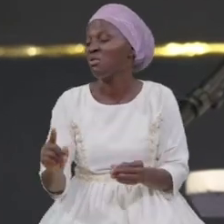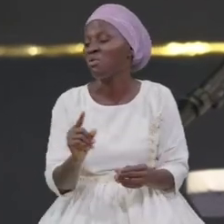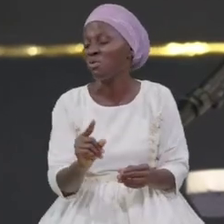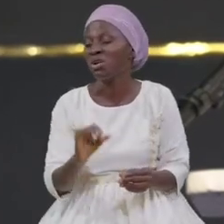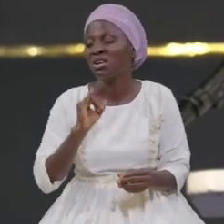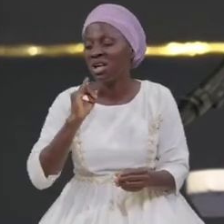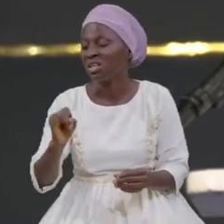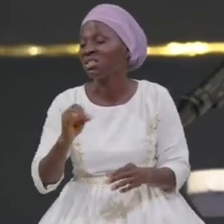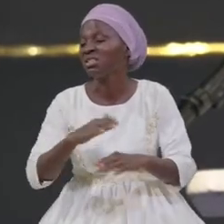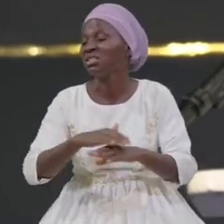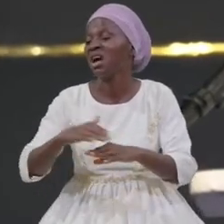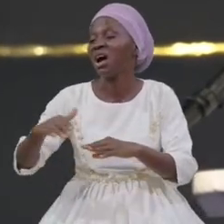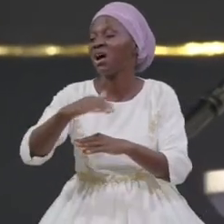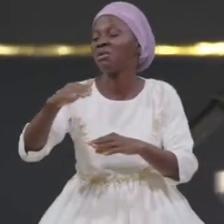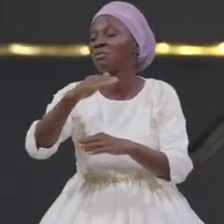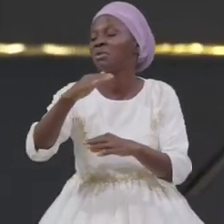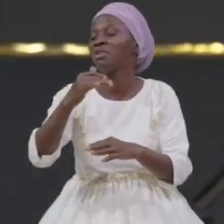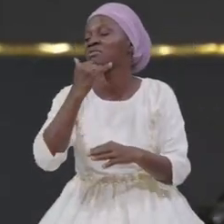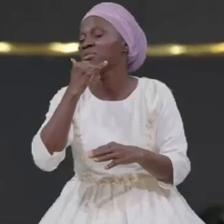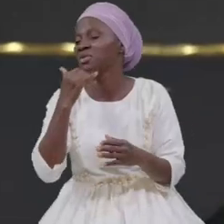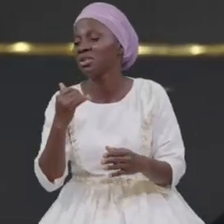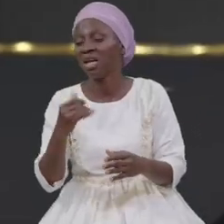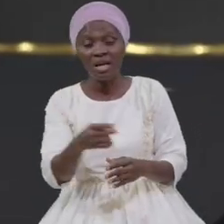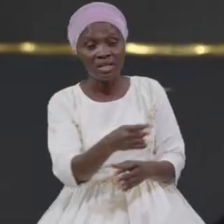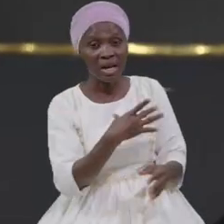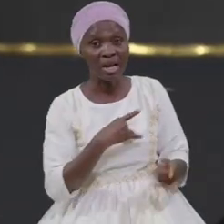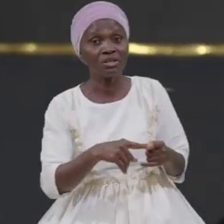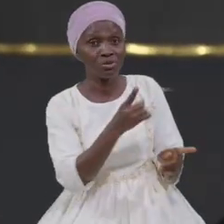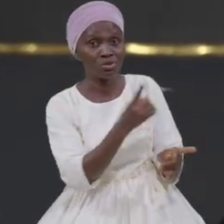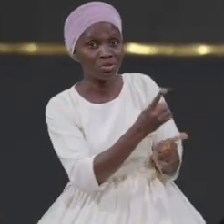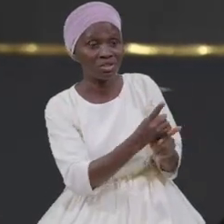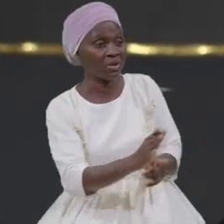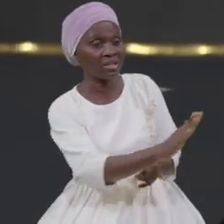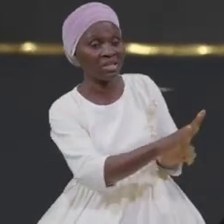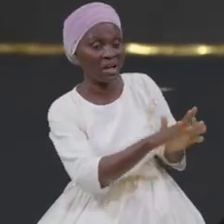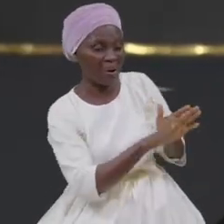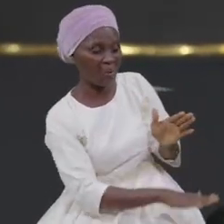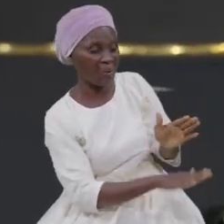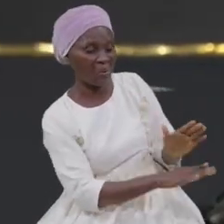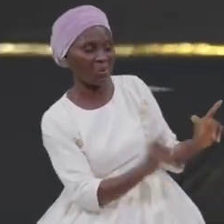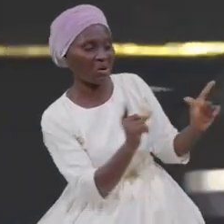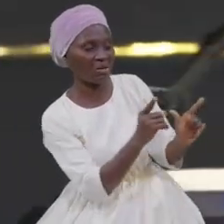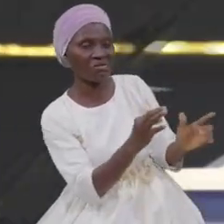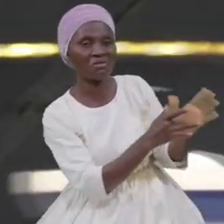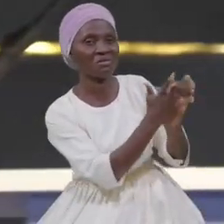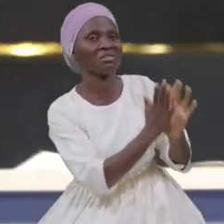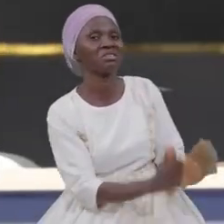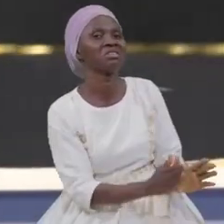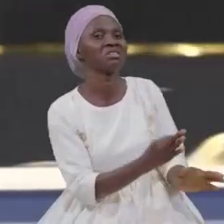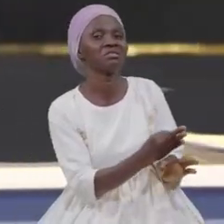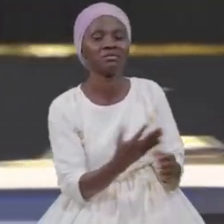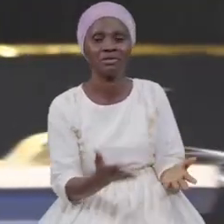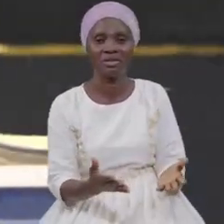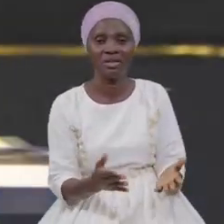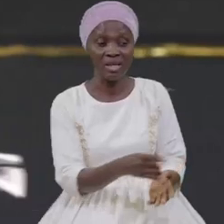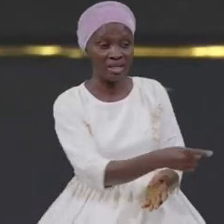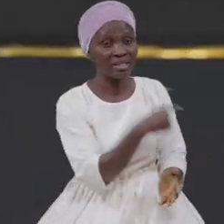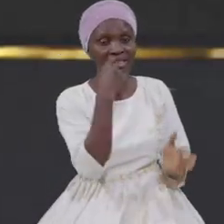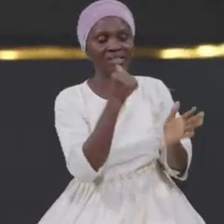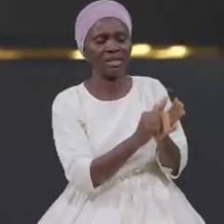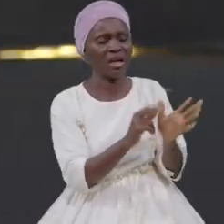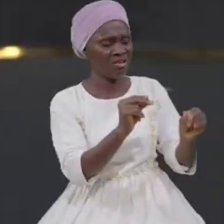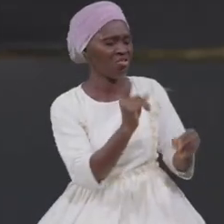Pour justifier leur vie de niveau bas dans la foi chrétienne. Il dit, personne n'est